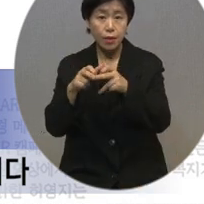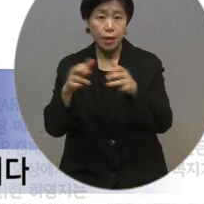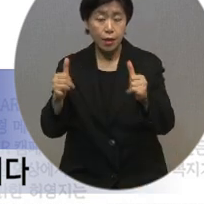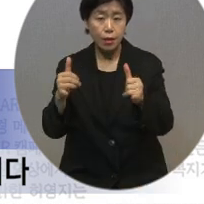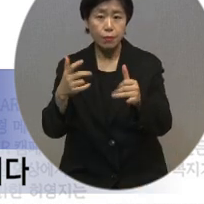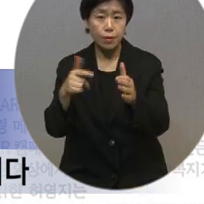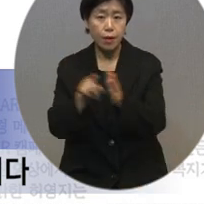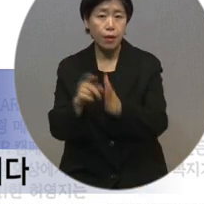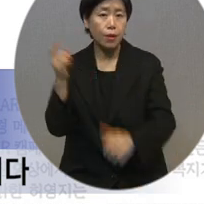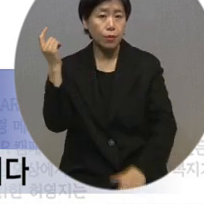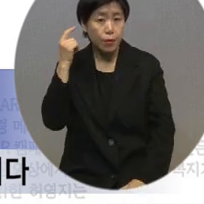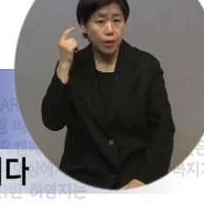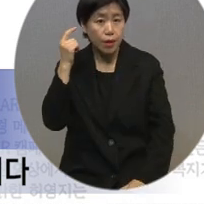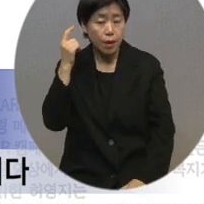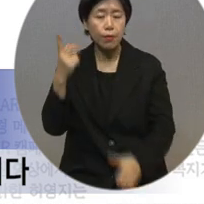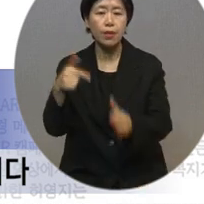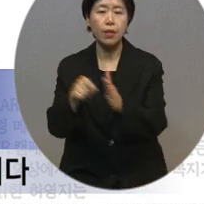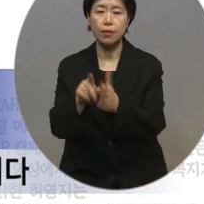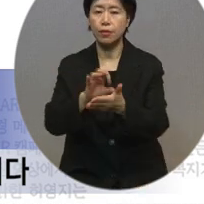되기를 희망한다고